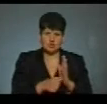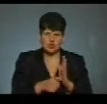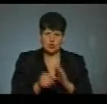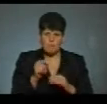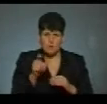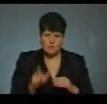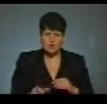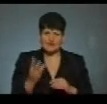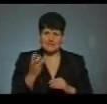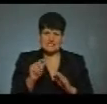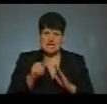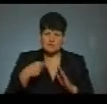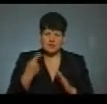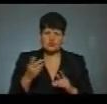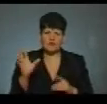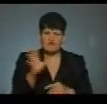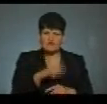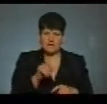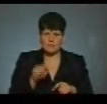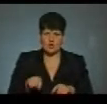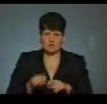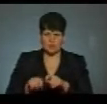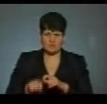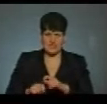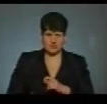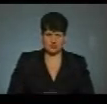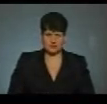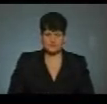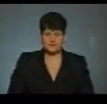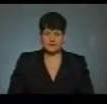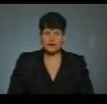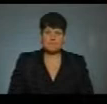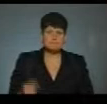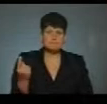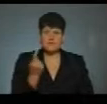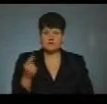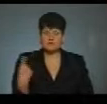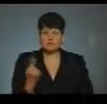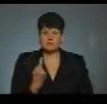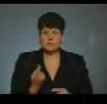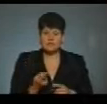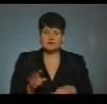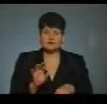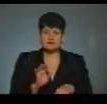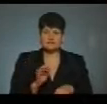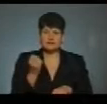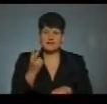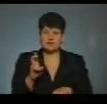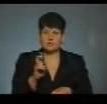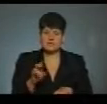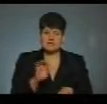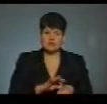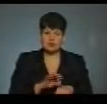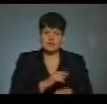всіх контактних ми могли обстежити. Нагадаю, першою на Тернопільщині на коронавірус 12 березня